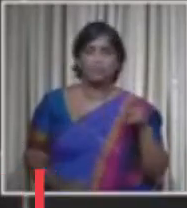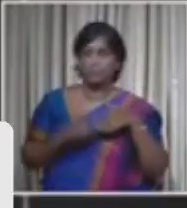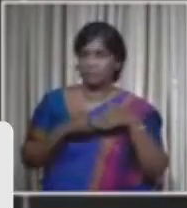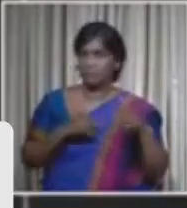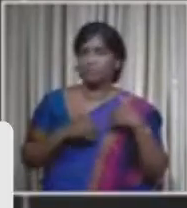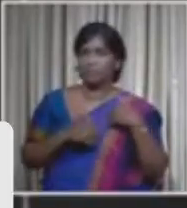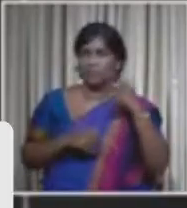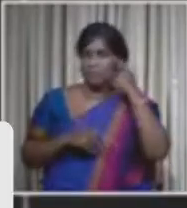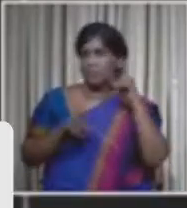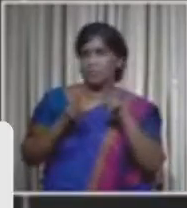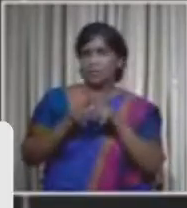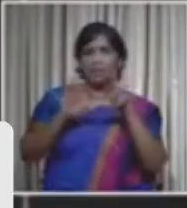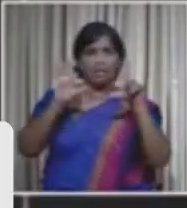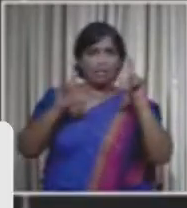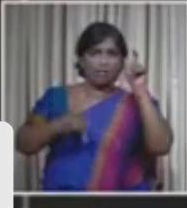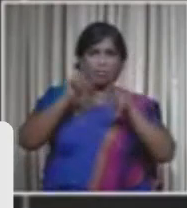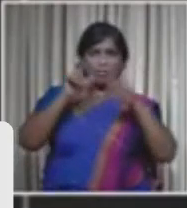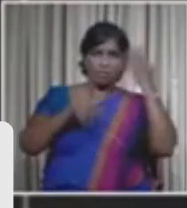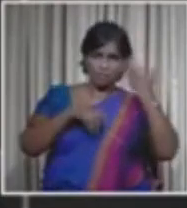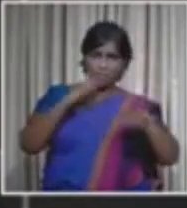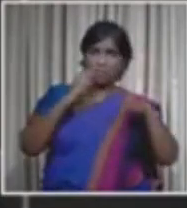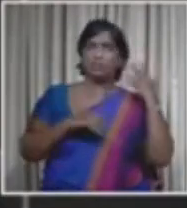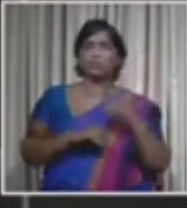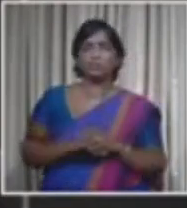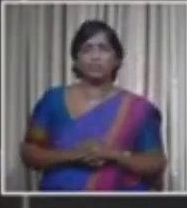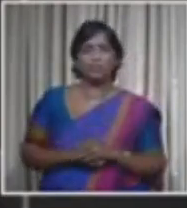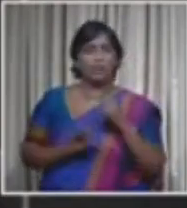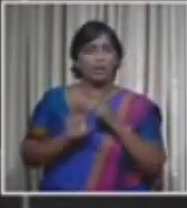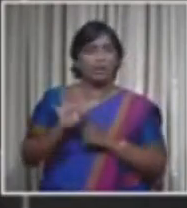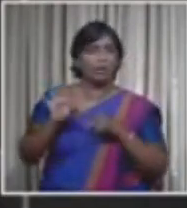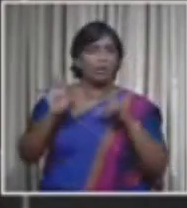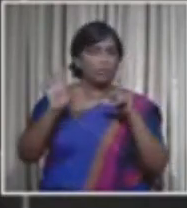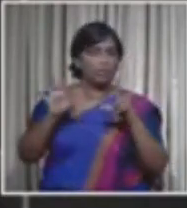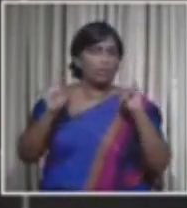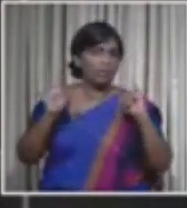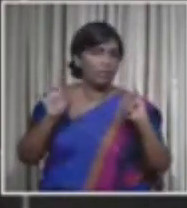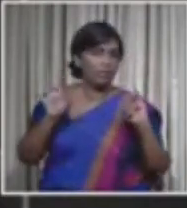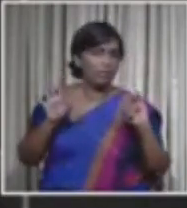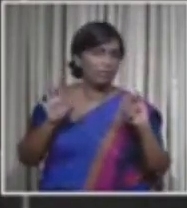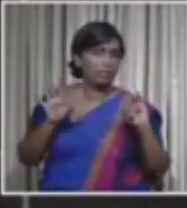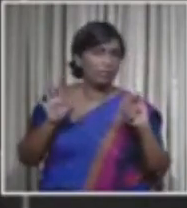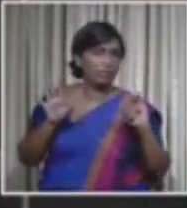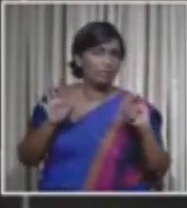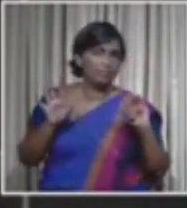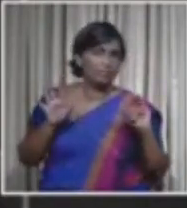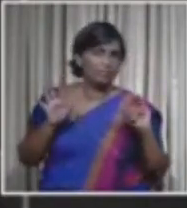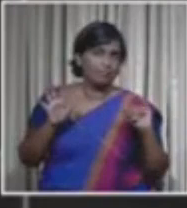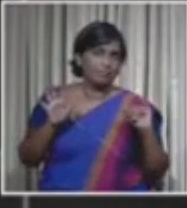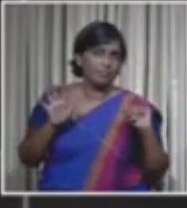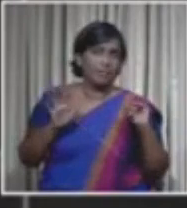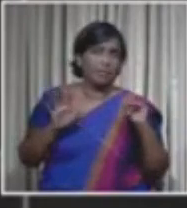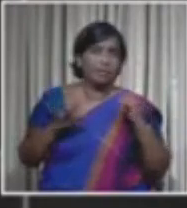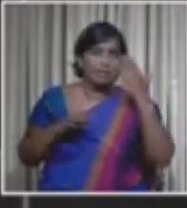அதிலே ஒரு வீட்டிலே 8 வயது 6 வயதை கொண்ட ஒரே குடும்பத்தைச் சேர்ந்த 2 மாணவர்களும் உட்பட 5 மாணவர்